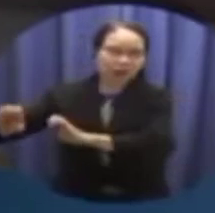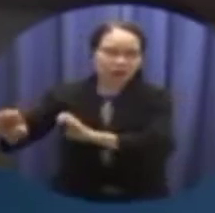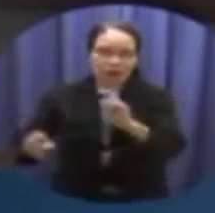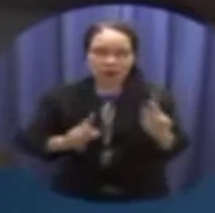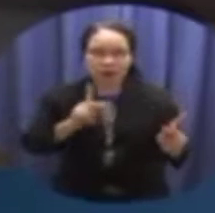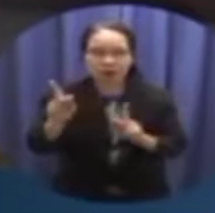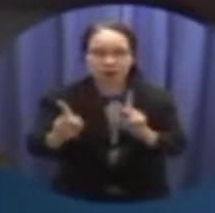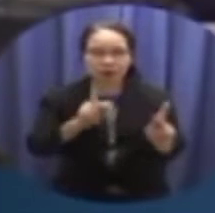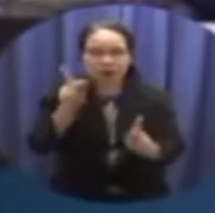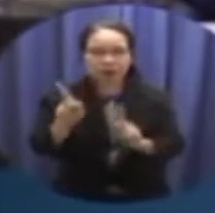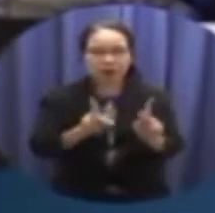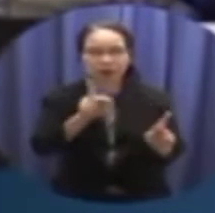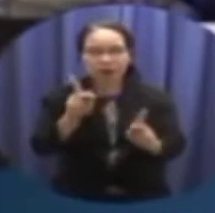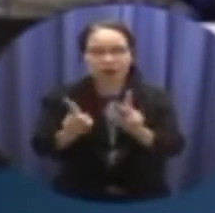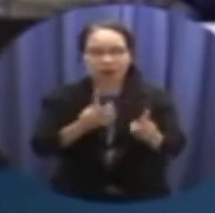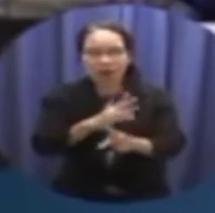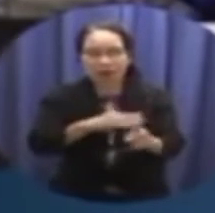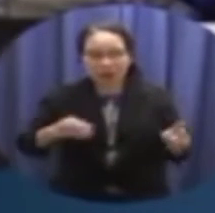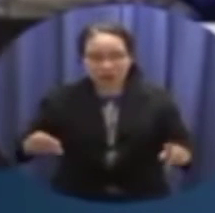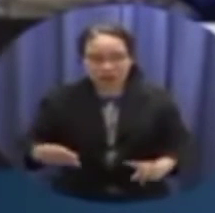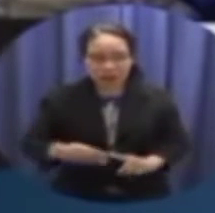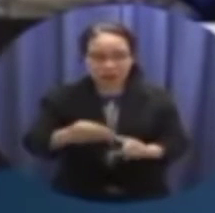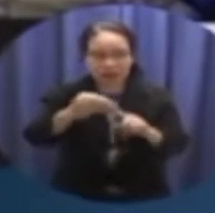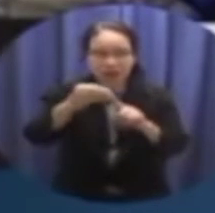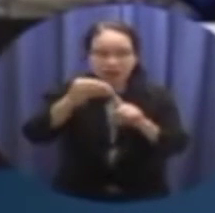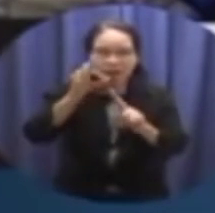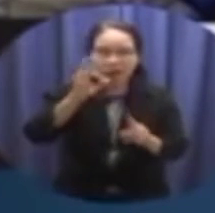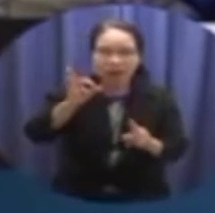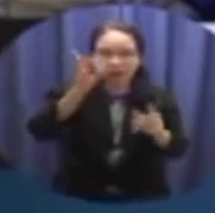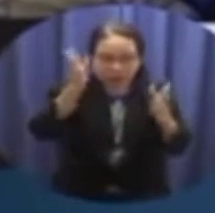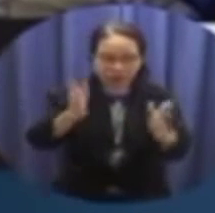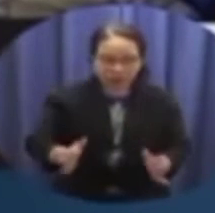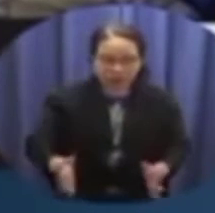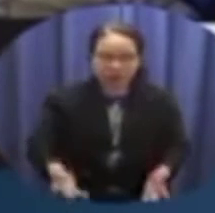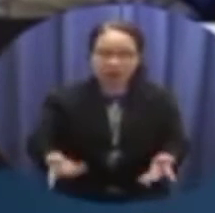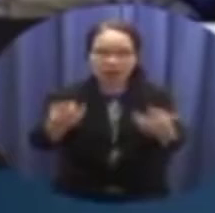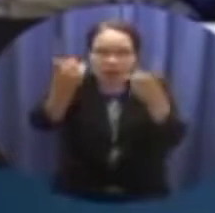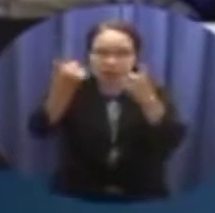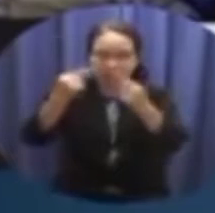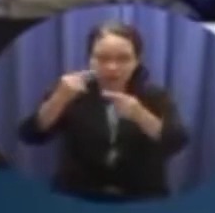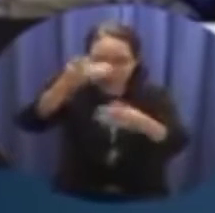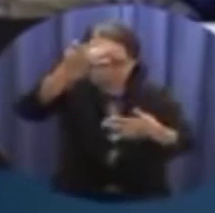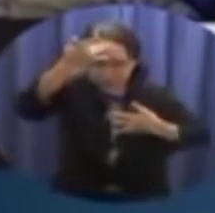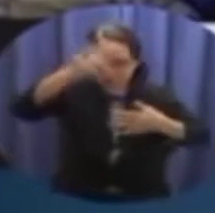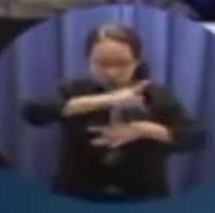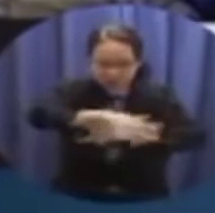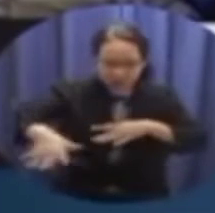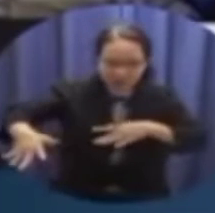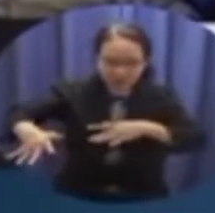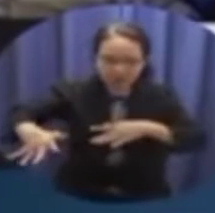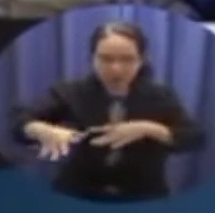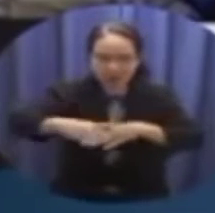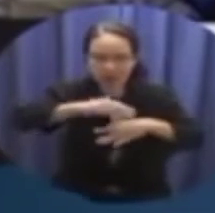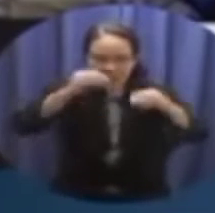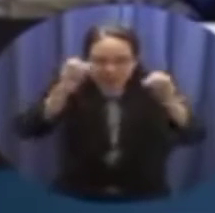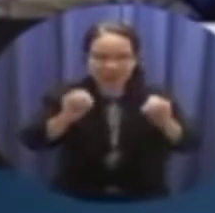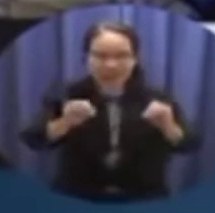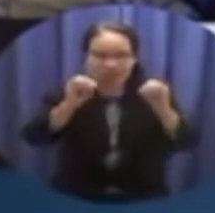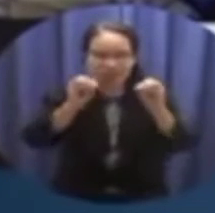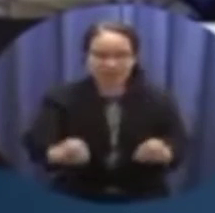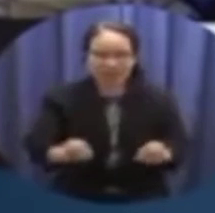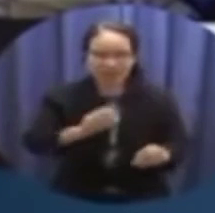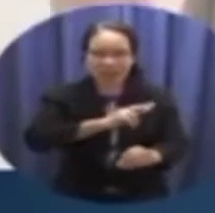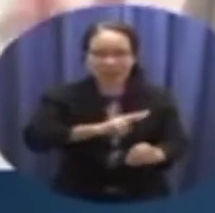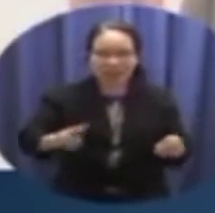ng tao. At lalo na ng mga mangangaral yung pagdating ng mga salot na yan. Yung mga nagtuturo